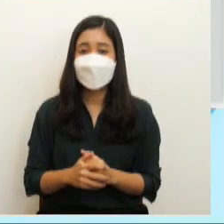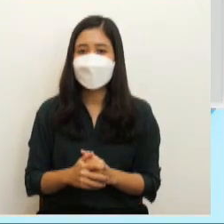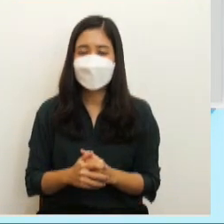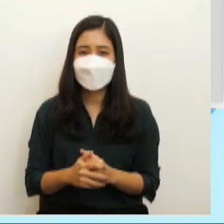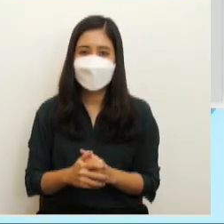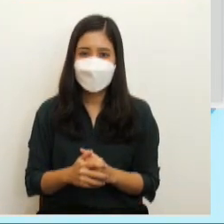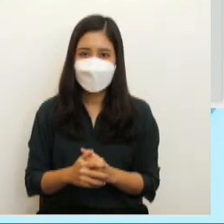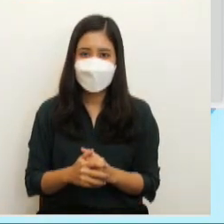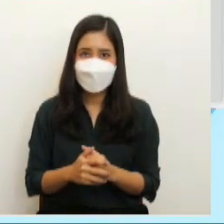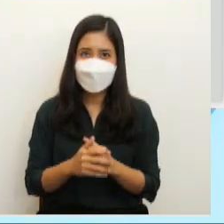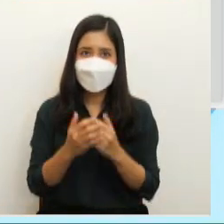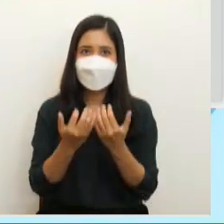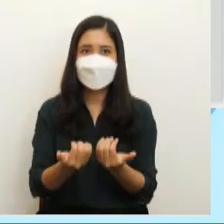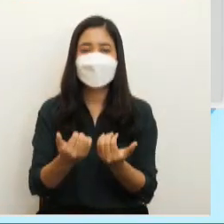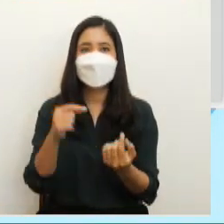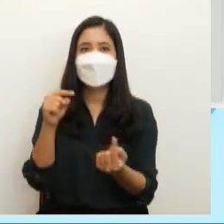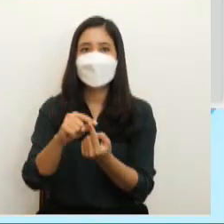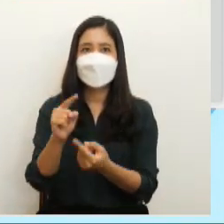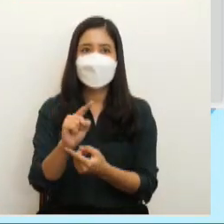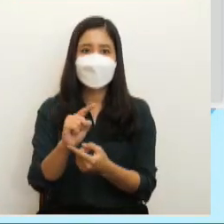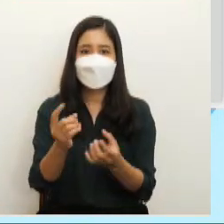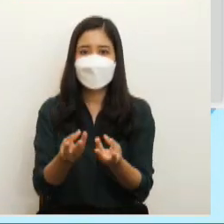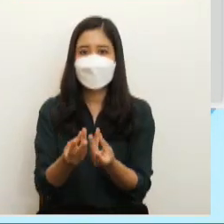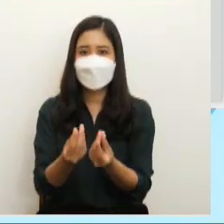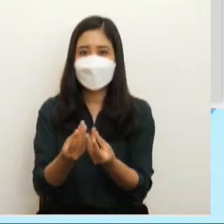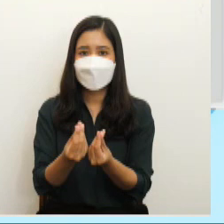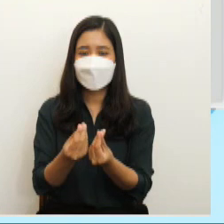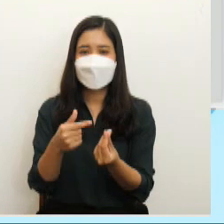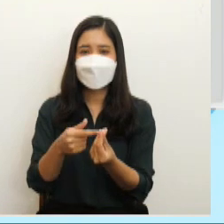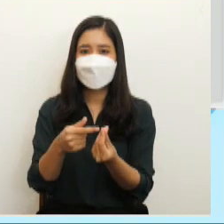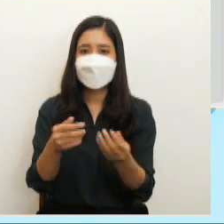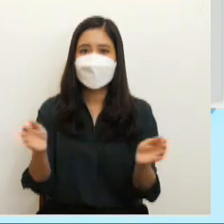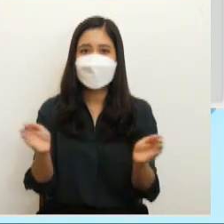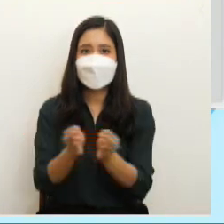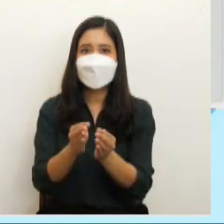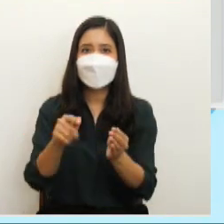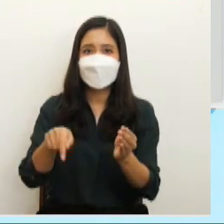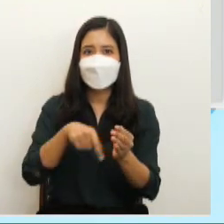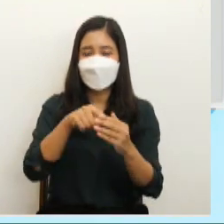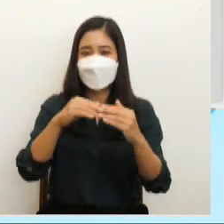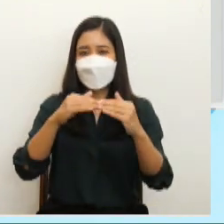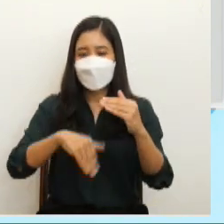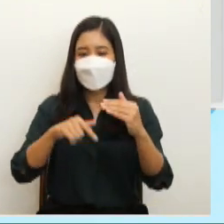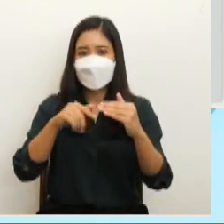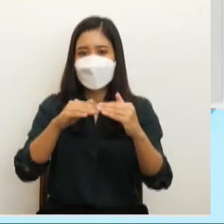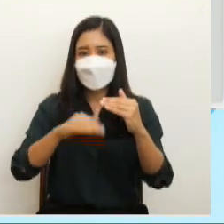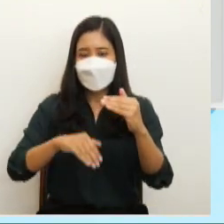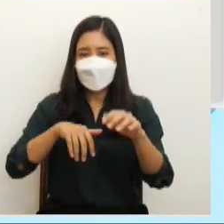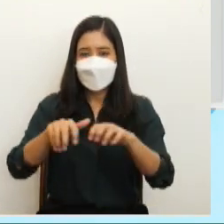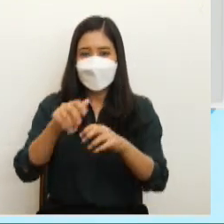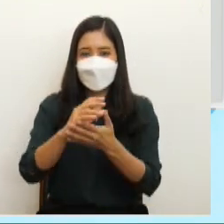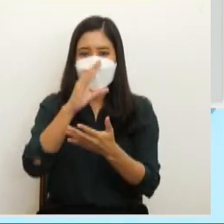างสบค.กำหนดวันนี้ก็เพื่อไม่ให้เกิดมีการรวมตัวของกิจกรรมซึ่งอาจจะมีโอกาสในการแพร่เชื้อได้ในสถานศึกษานะครับ